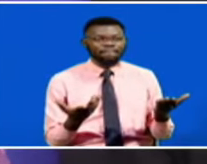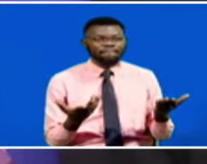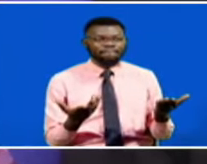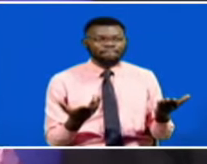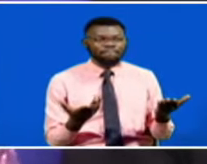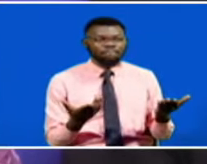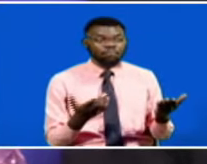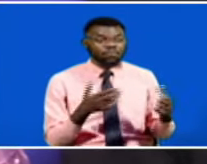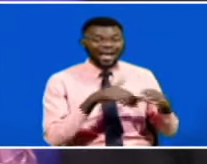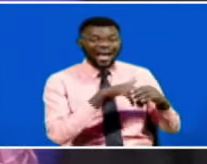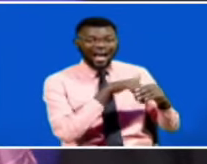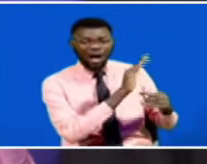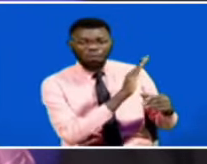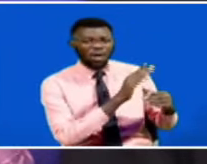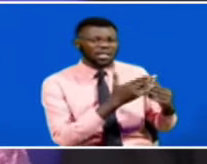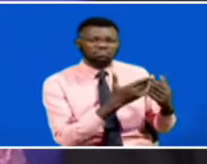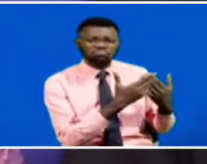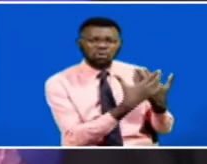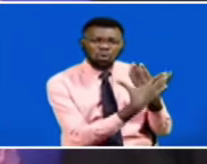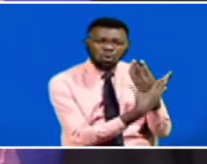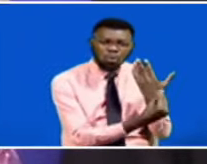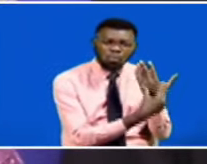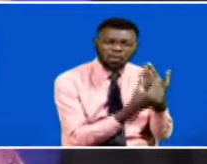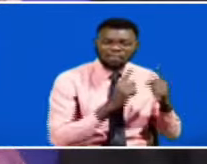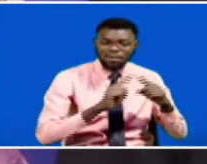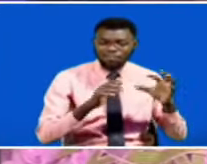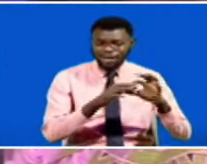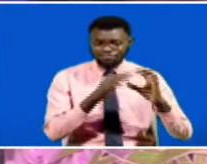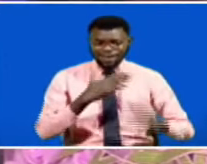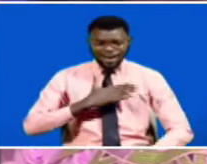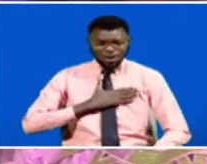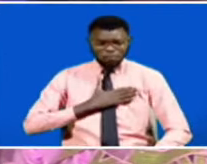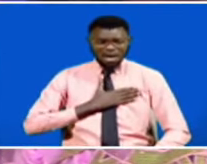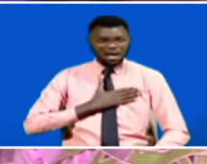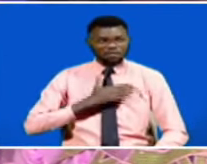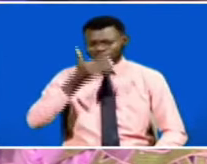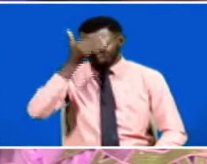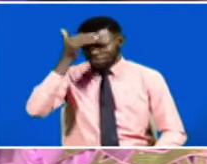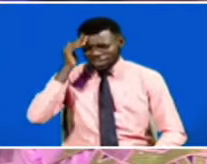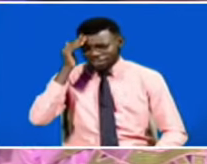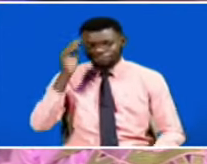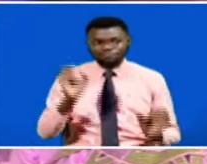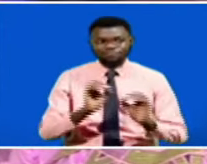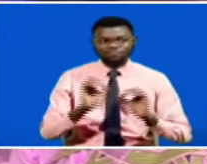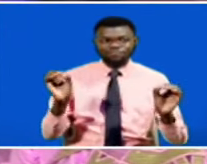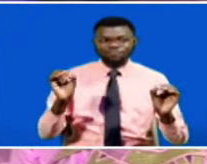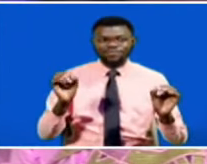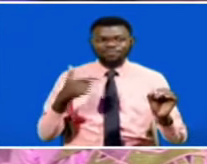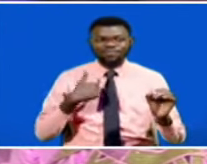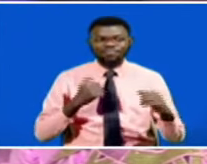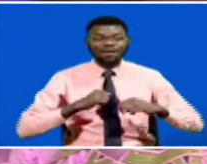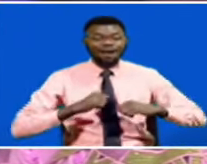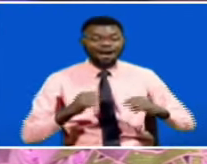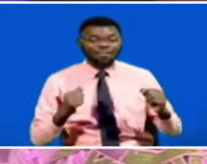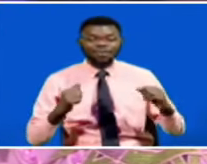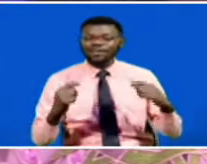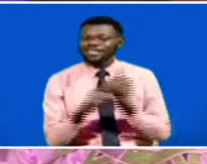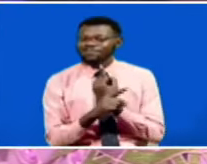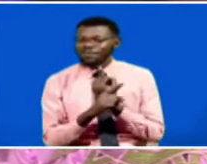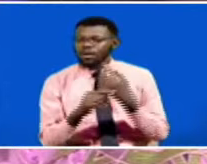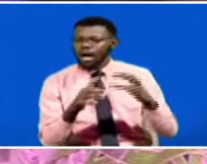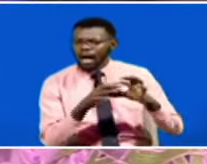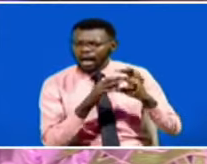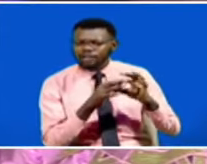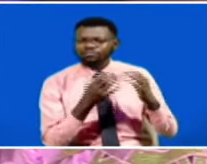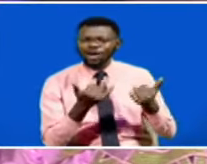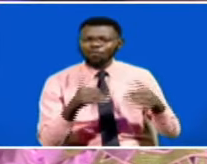ya Kiingereza, hata hatuachi tamaduni zetu. I'm also happy because we got to embrace culture, different